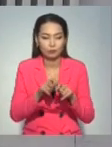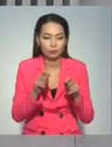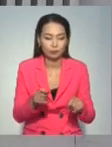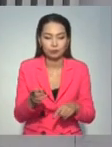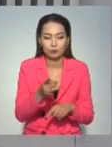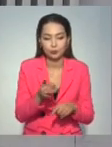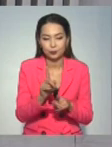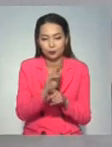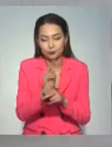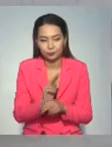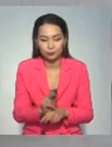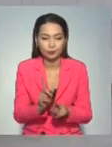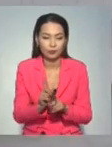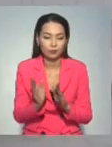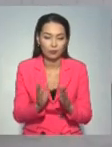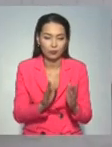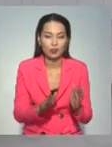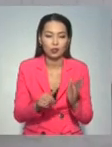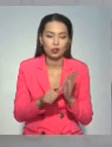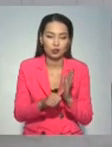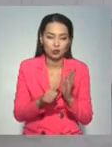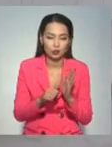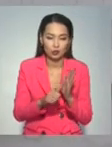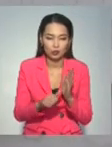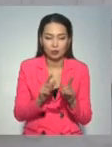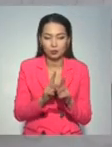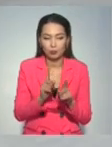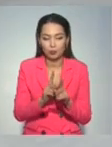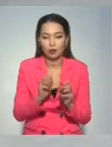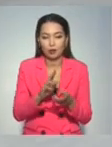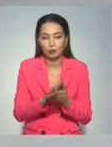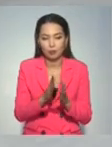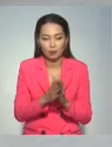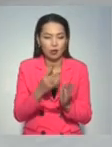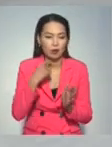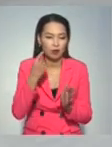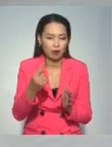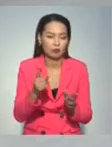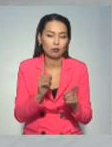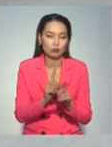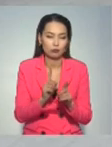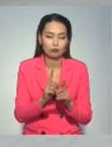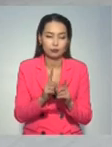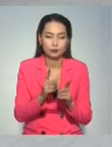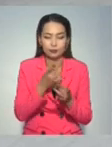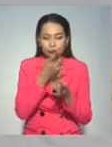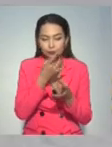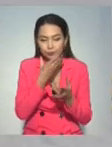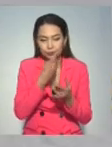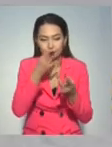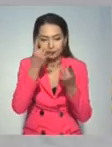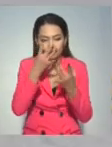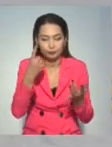ремонта порядка 60 объектов культуры. Большинство из них расположены в отдаленных селах. В местном управлении культуры